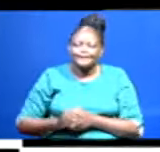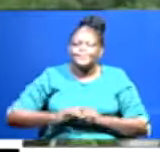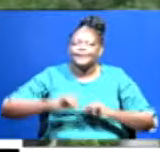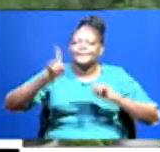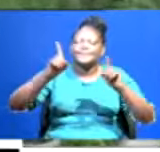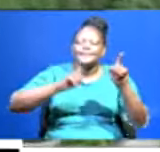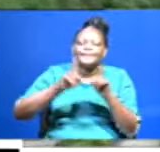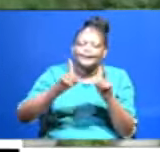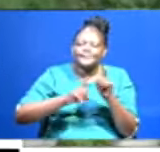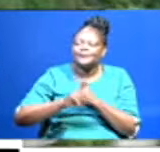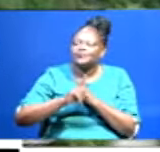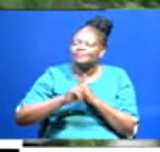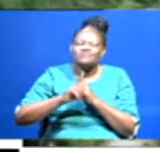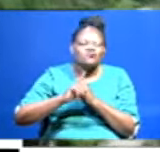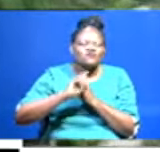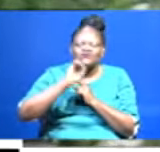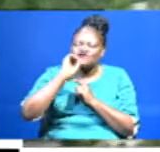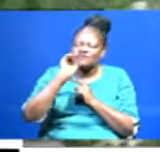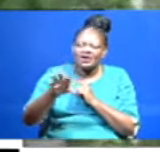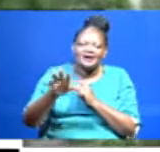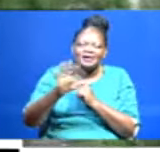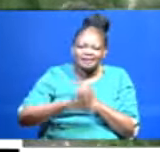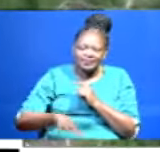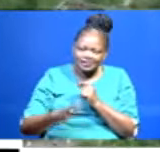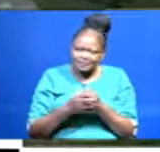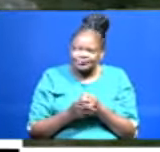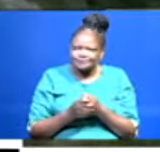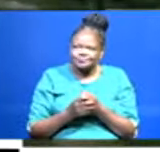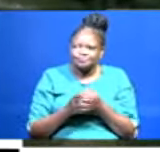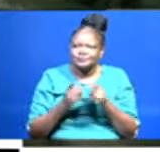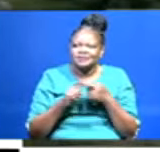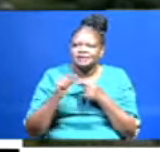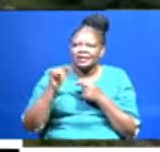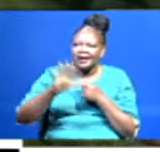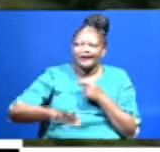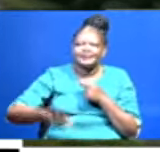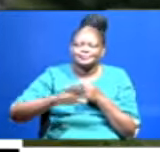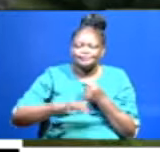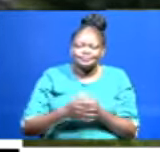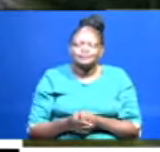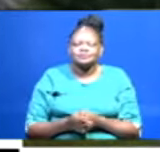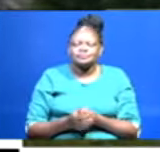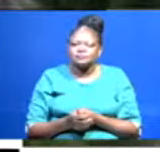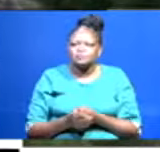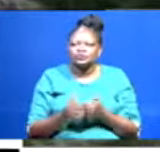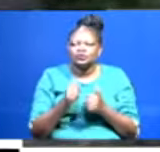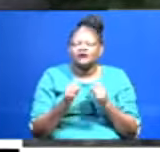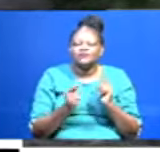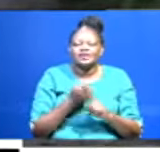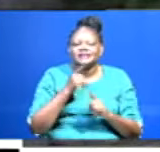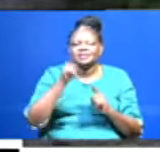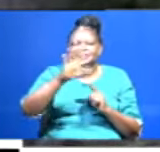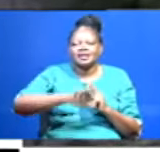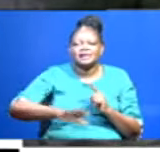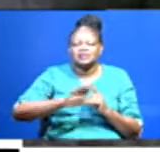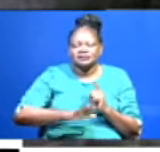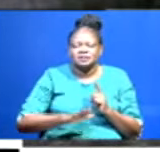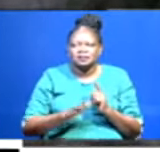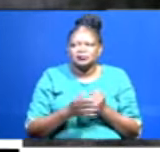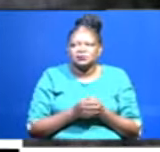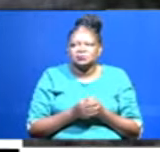marefu. Eneo la Qingwenshihai, ambao ni eneo la kwanza kusini magharibi mwa mkoa wa